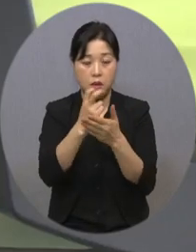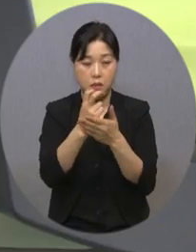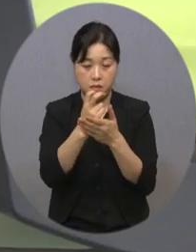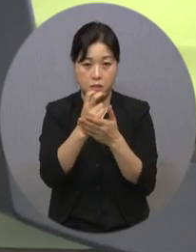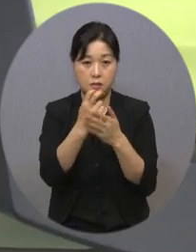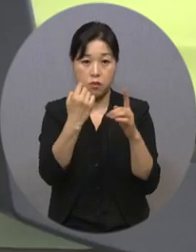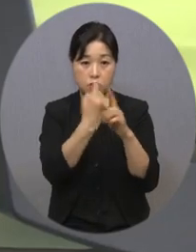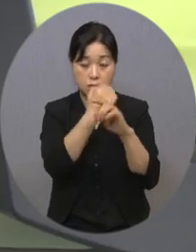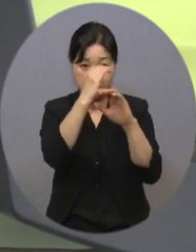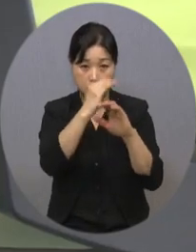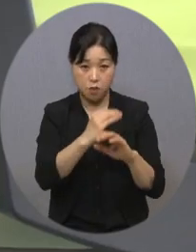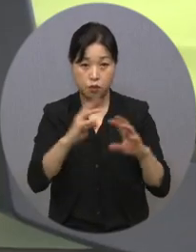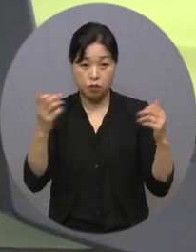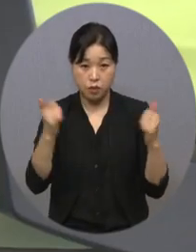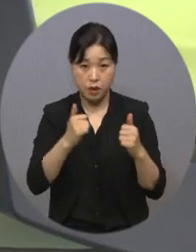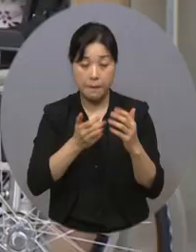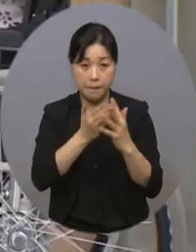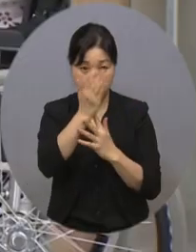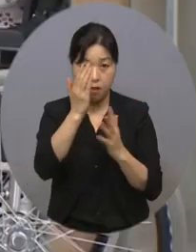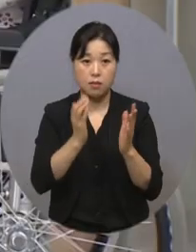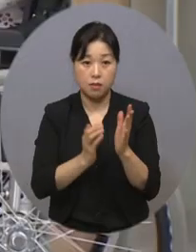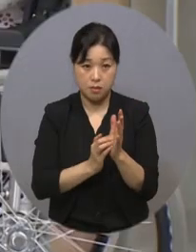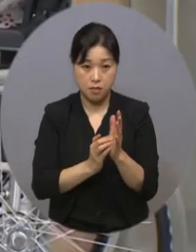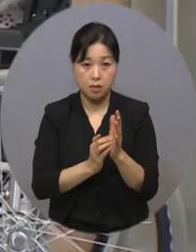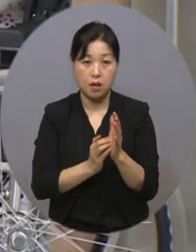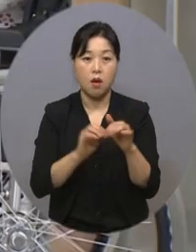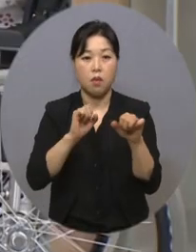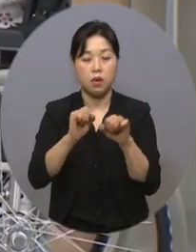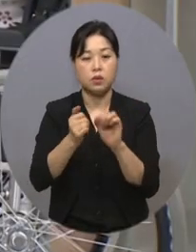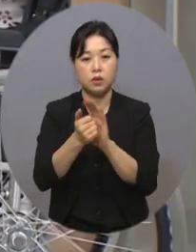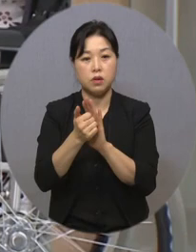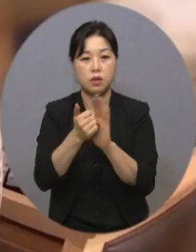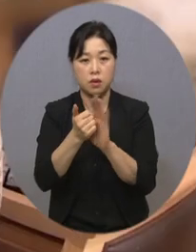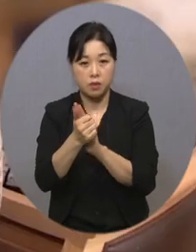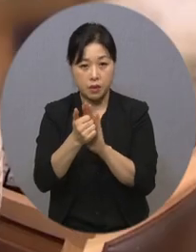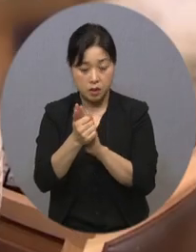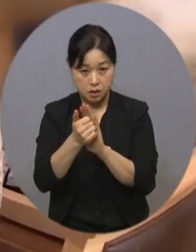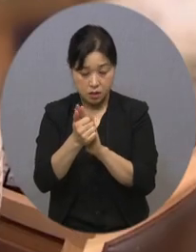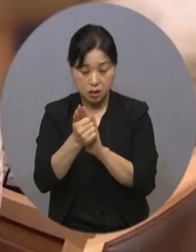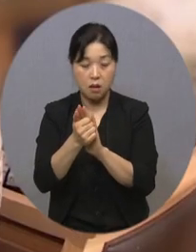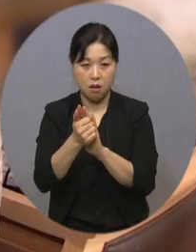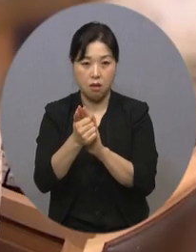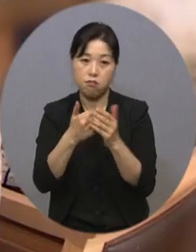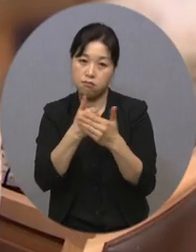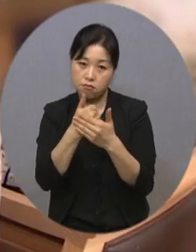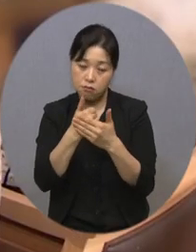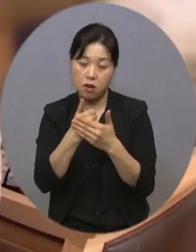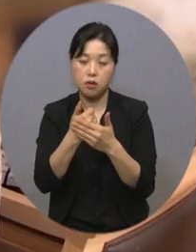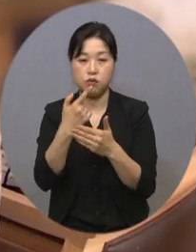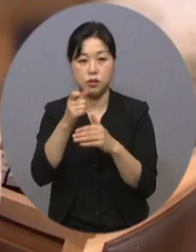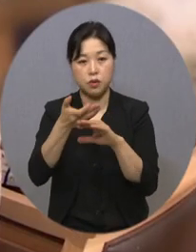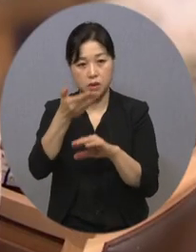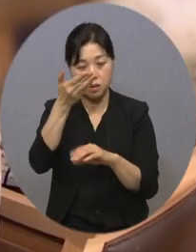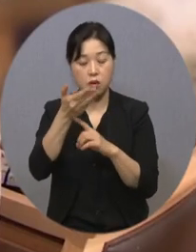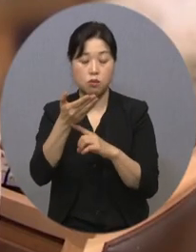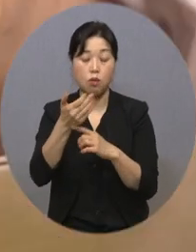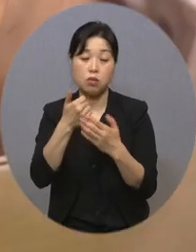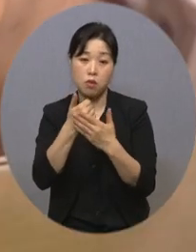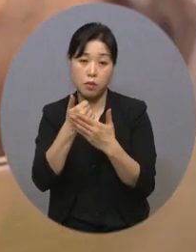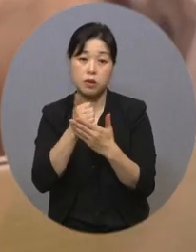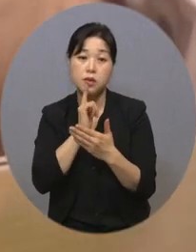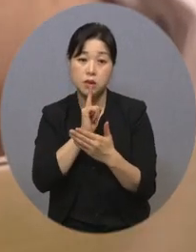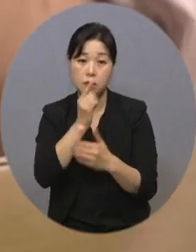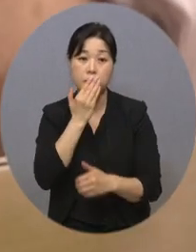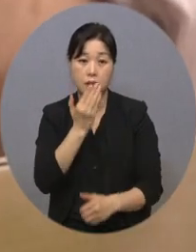국회를 통과하면서 기존 활동 지은 서비스 수급자는 65세가 넘어서도 서비스를 이용할 수 있게